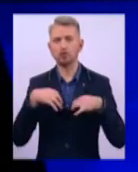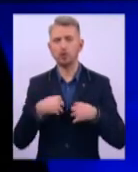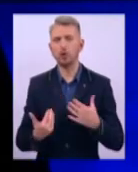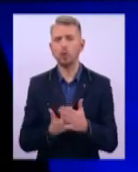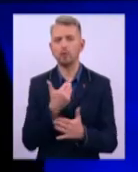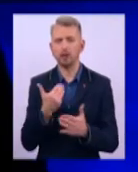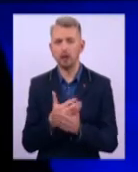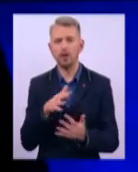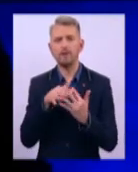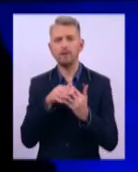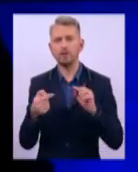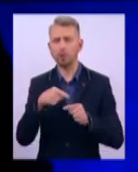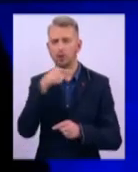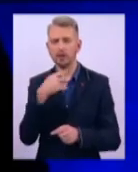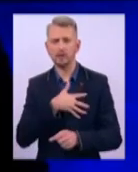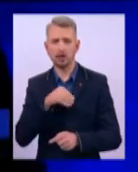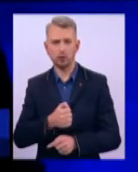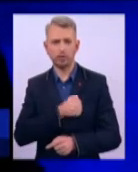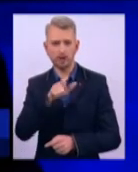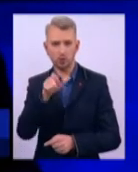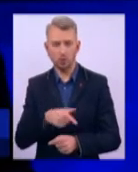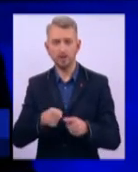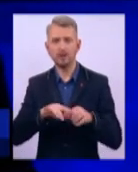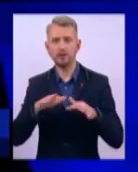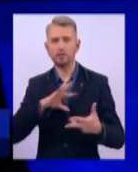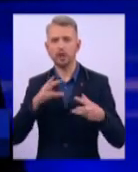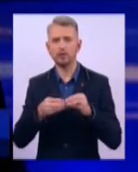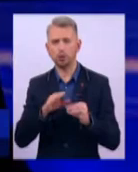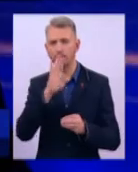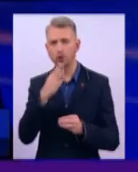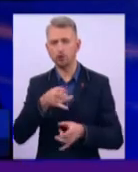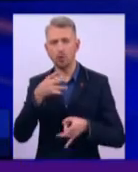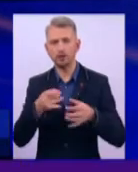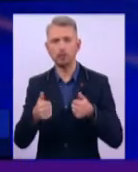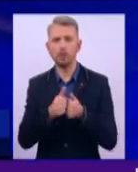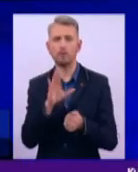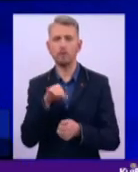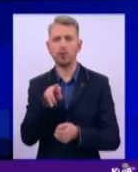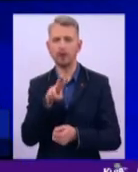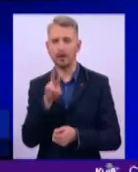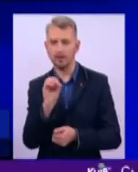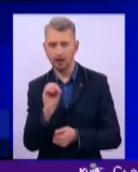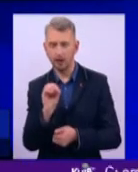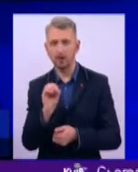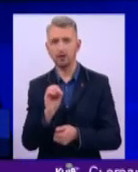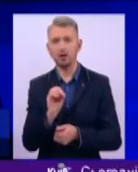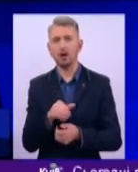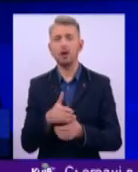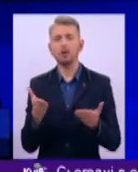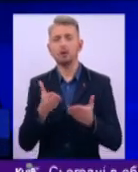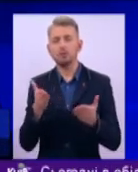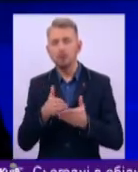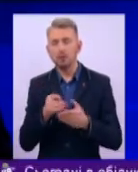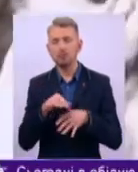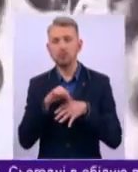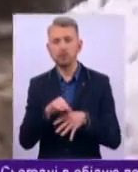новини. У війні з Росією загинув наш військовий. Це сталося внаслідок ворожого обстрілу біля Водяного на Приазов'ї, який кремлівські найманці